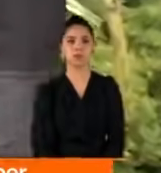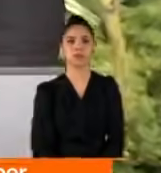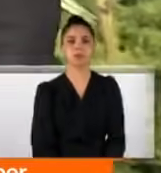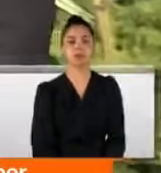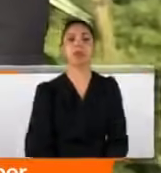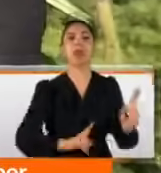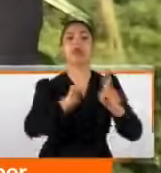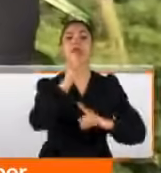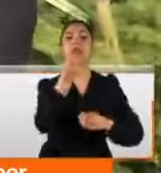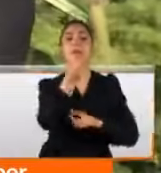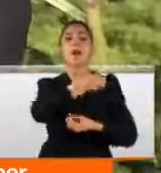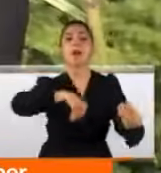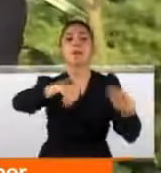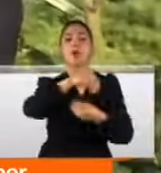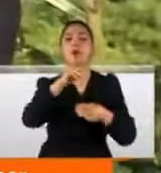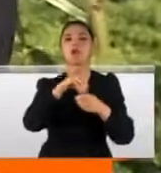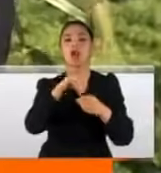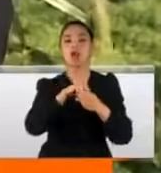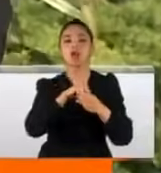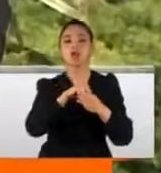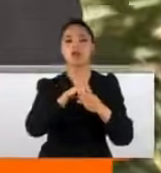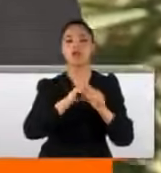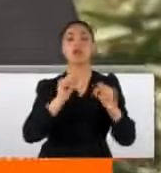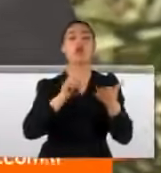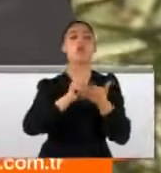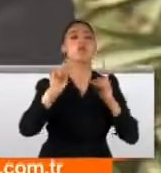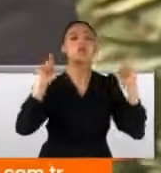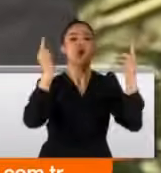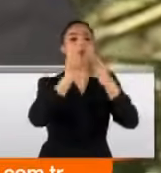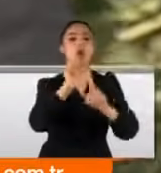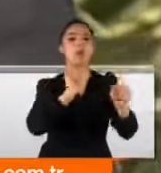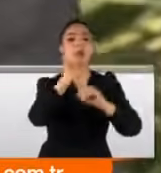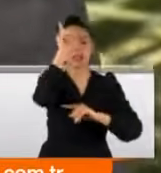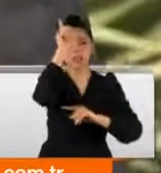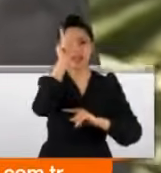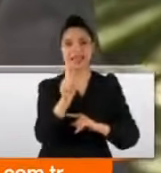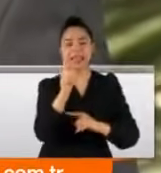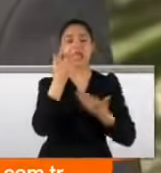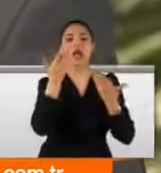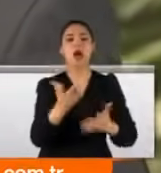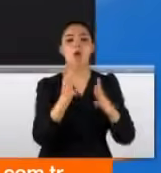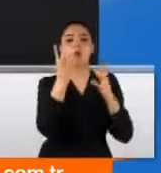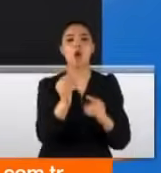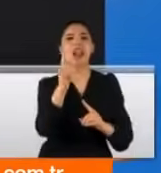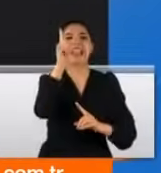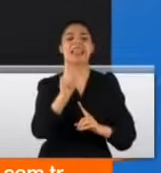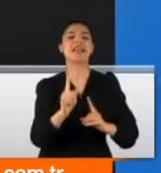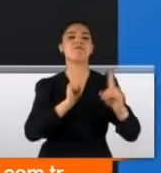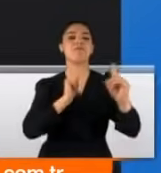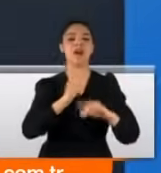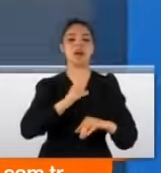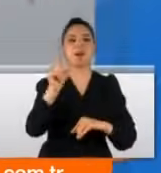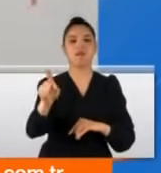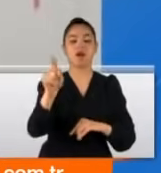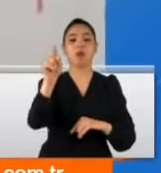Kripto para borsalarında, aynı zamanda bütün dünyada mahkemece kabul edilen ilk dava olma özelliği taşınıyor. TODEX, kripto